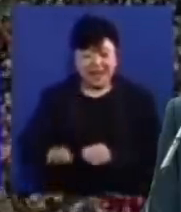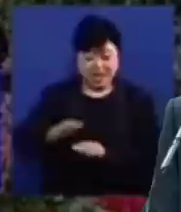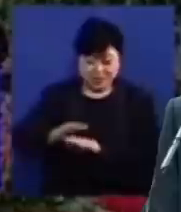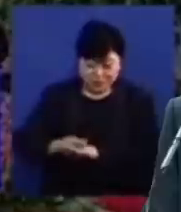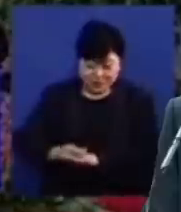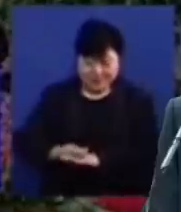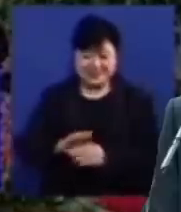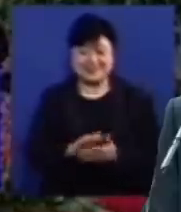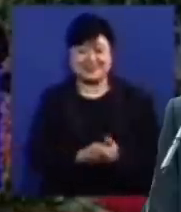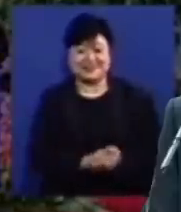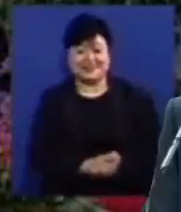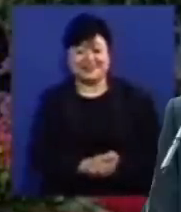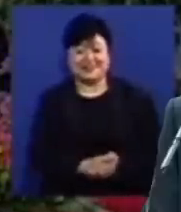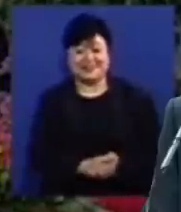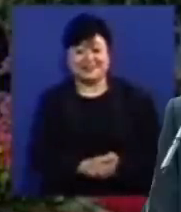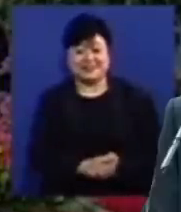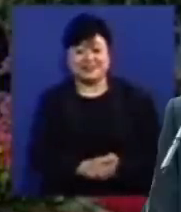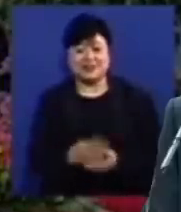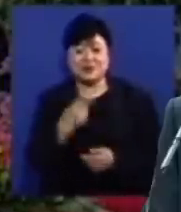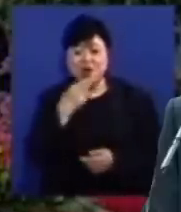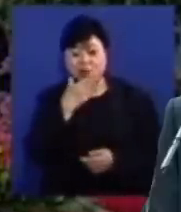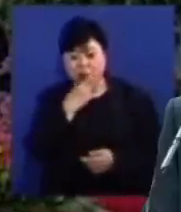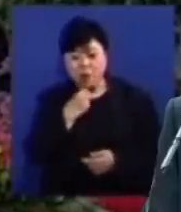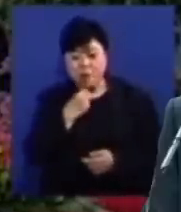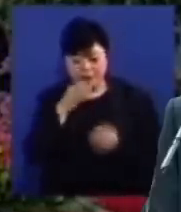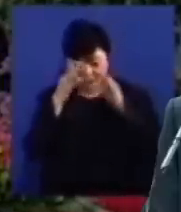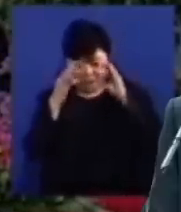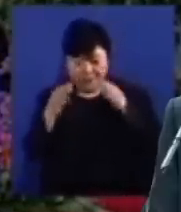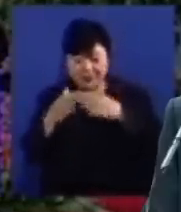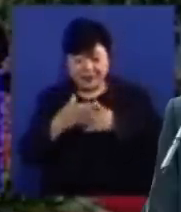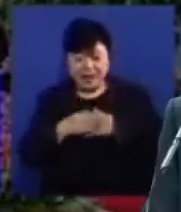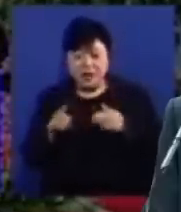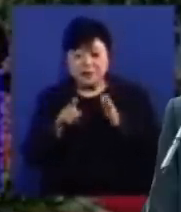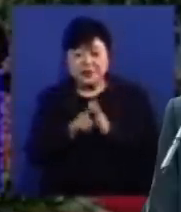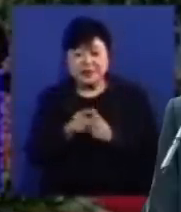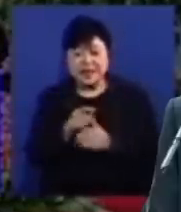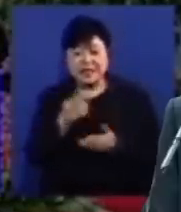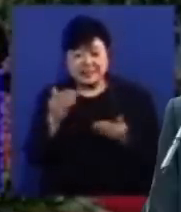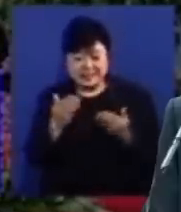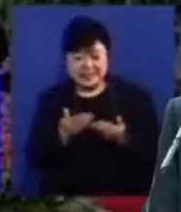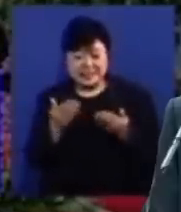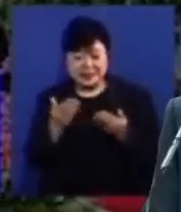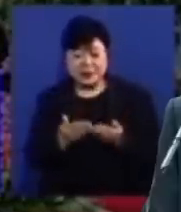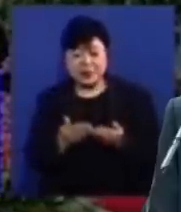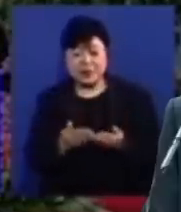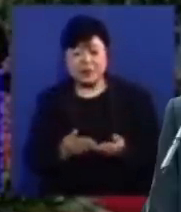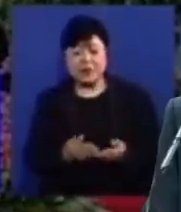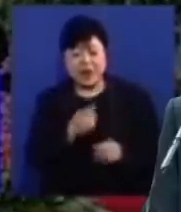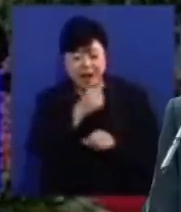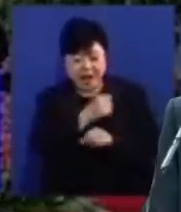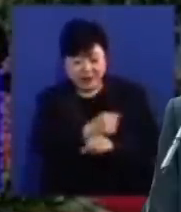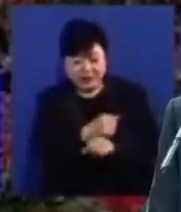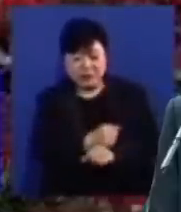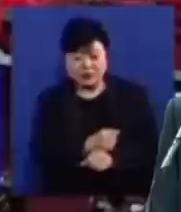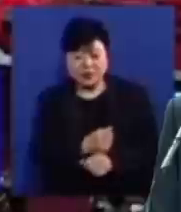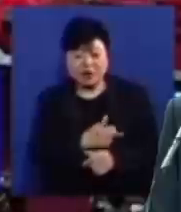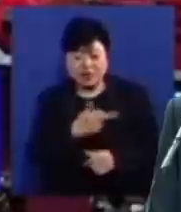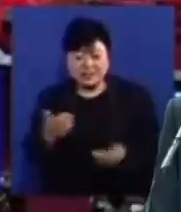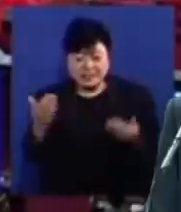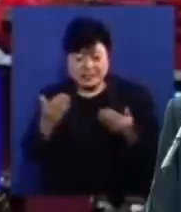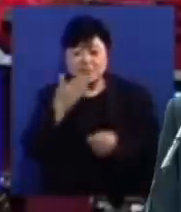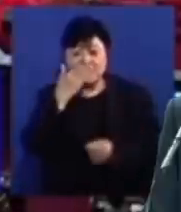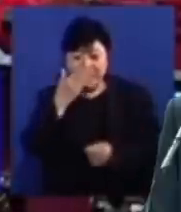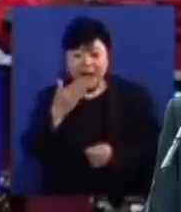두셨으니. 요한복음 14장 12절에 나를 믿는 자는 내가 하는 일도 그도 할 것이요 그보다 더 큰 일도